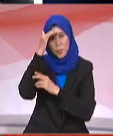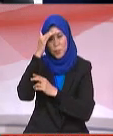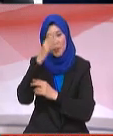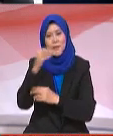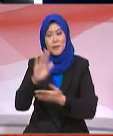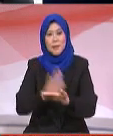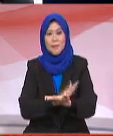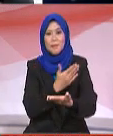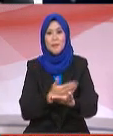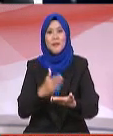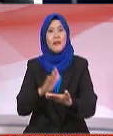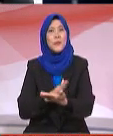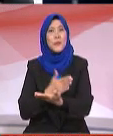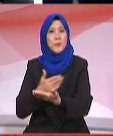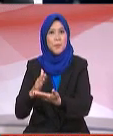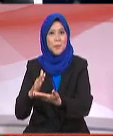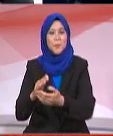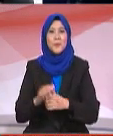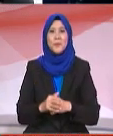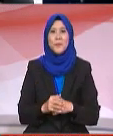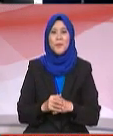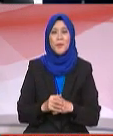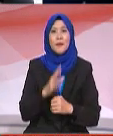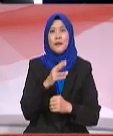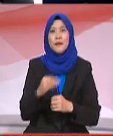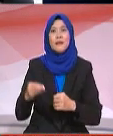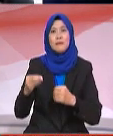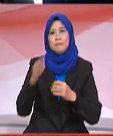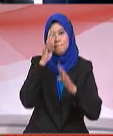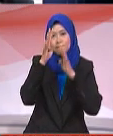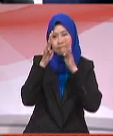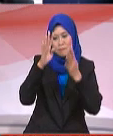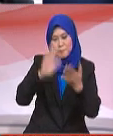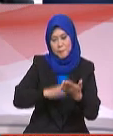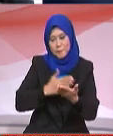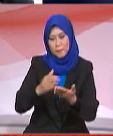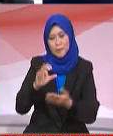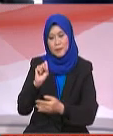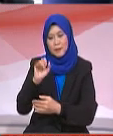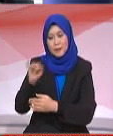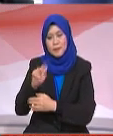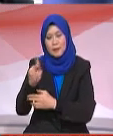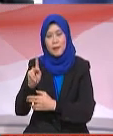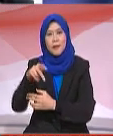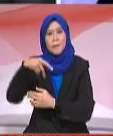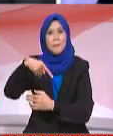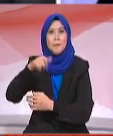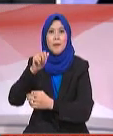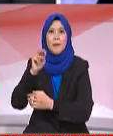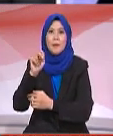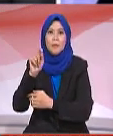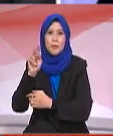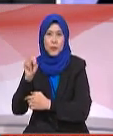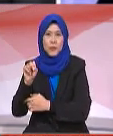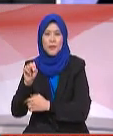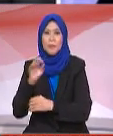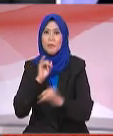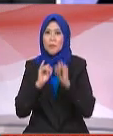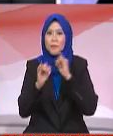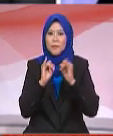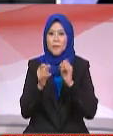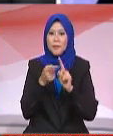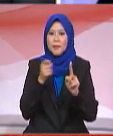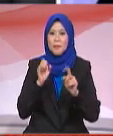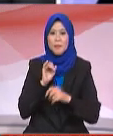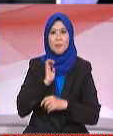lagu Johor FM oleh pendengar serta pertandingan reka dan baca sajak, syair, pantun dan gurindam. Temubual bersama